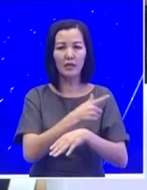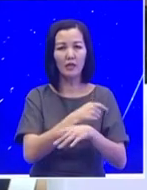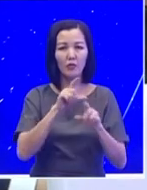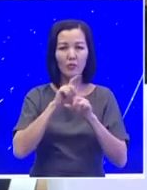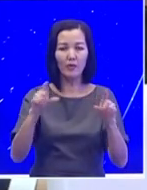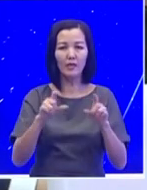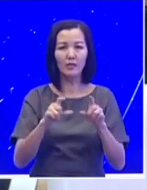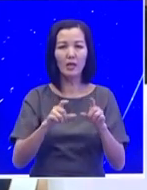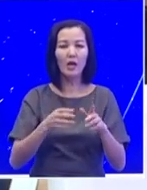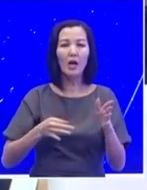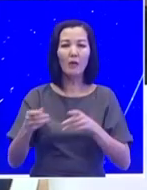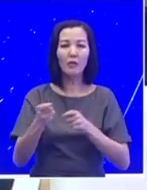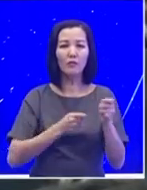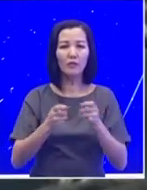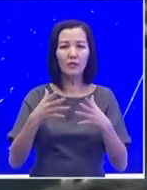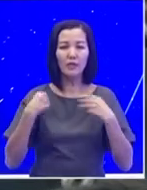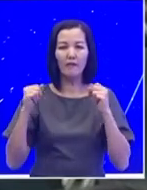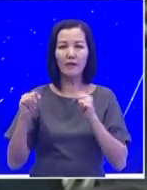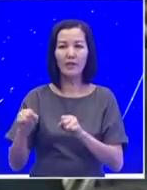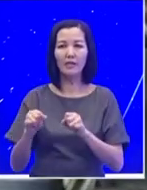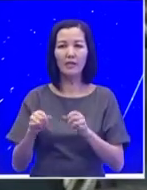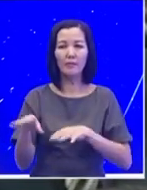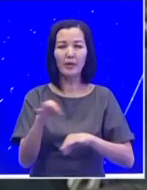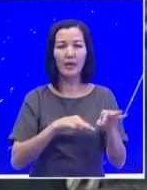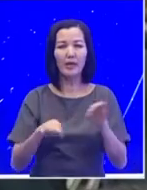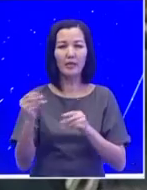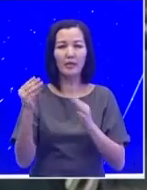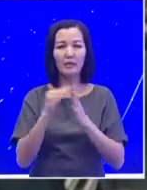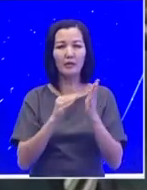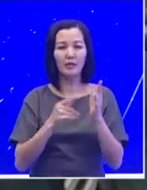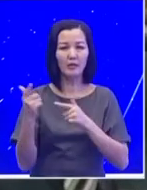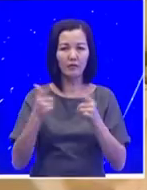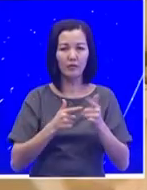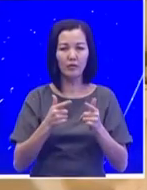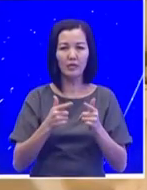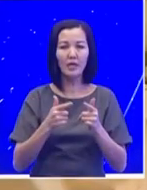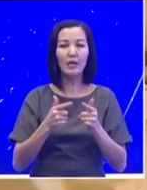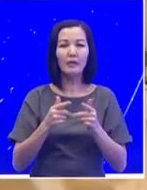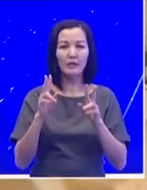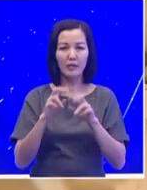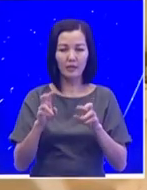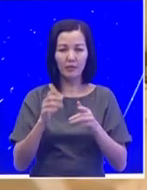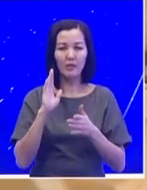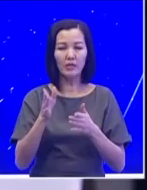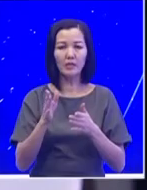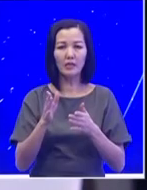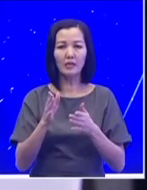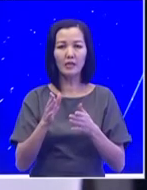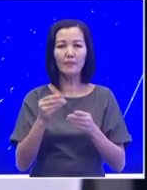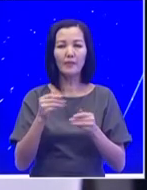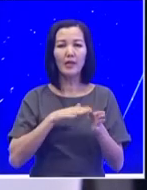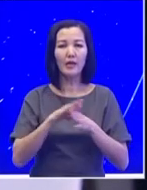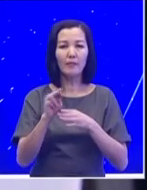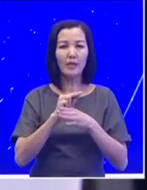заверил руководитель областного управления здравоохранения, проектно-сметная документация по ней в настоящее время находится на экспертизе. На капитальный